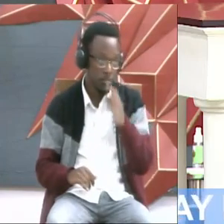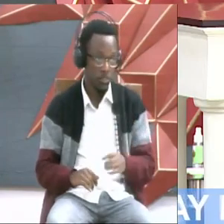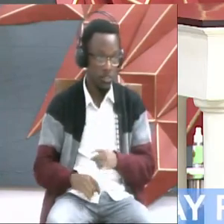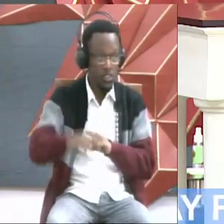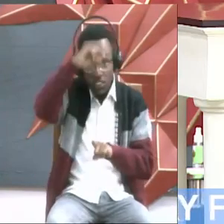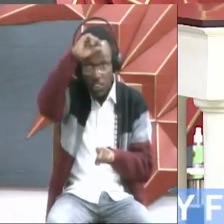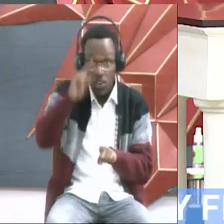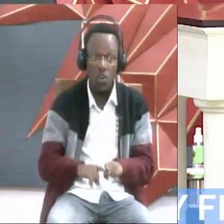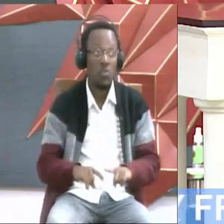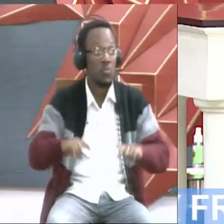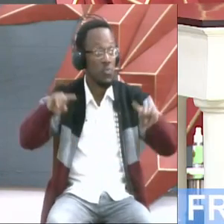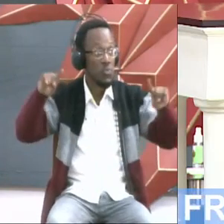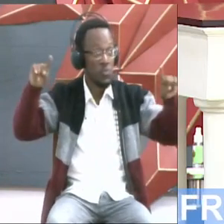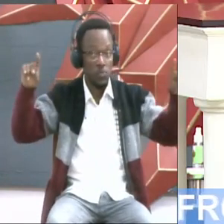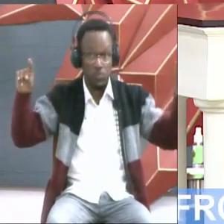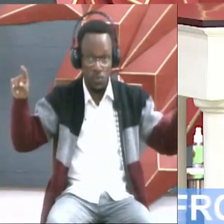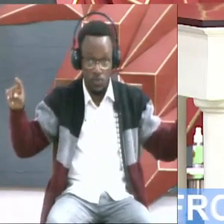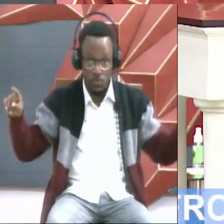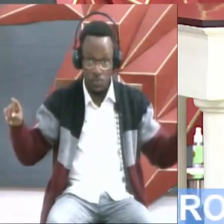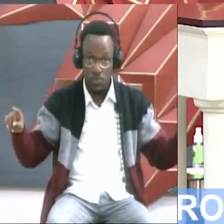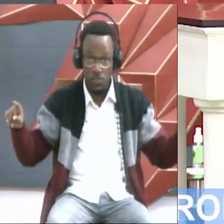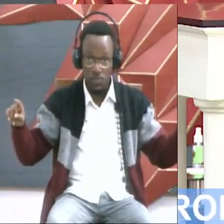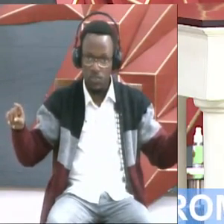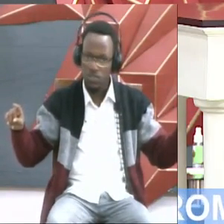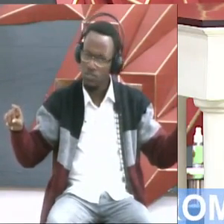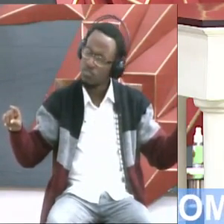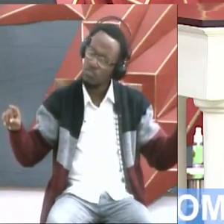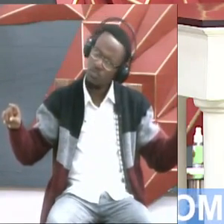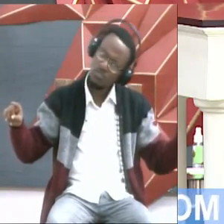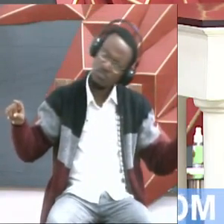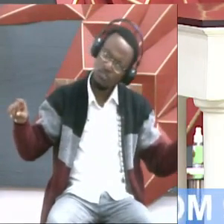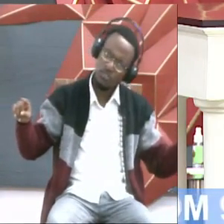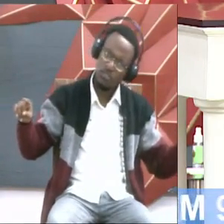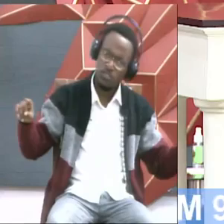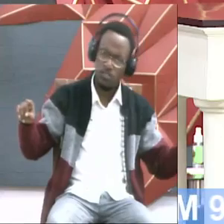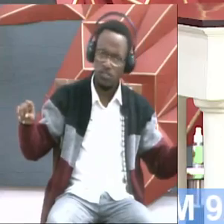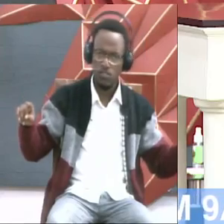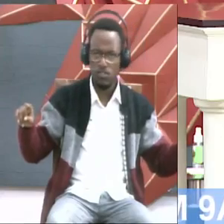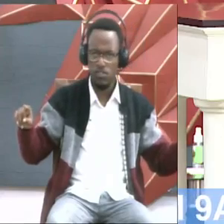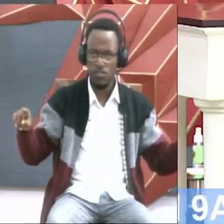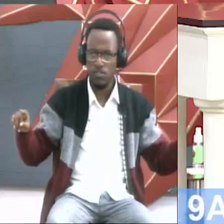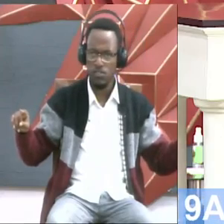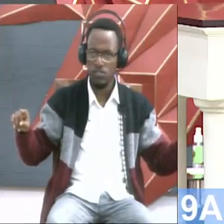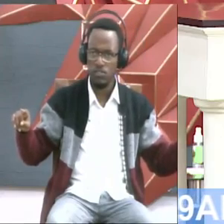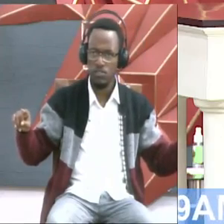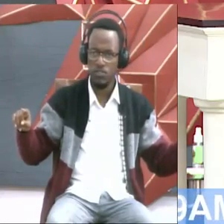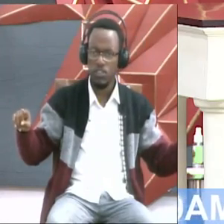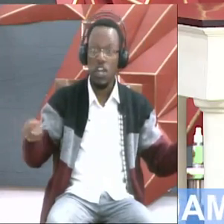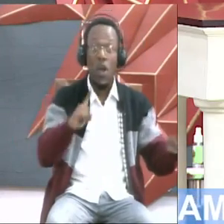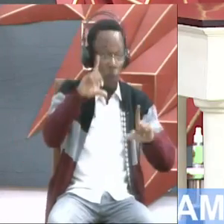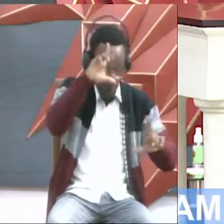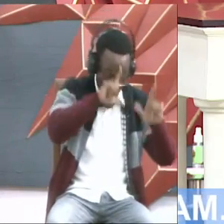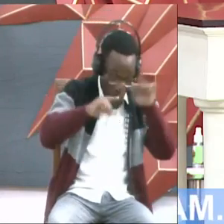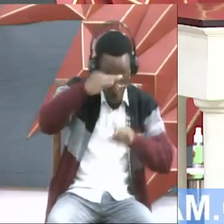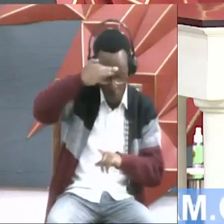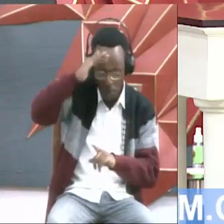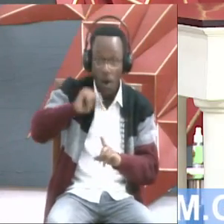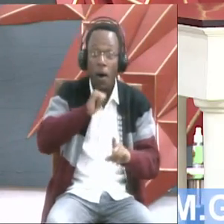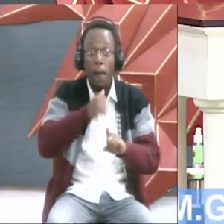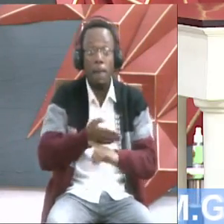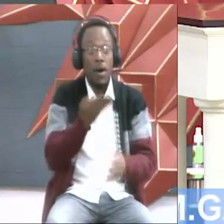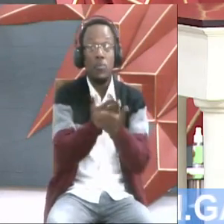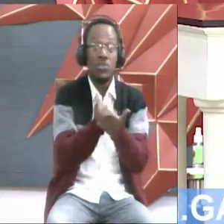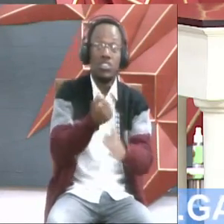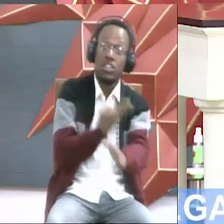data ntibaborewe nk'uko mubyibaza. Ziracyari saa zitatu z'igitondo ahubwo n'isezerano rya